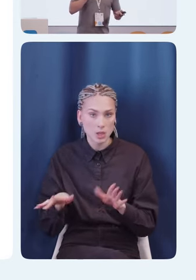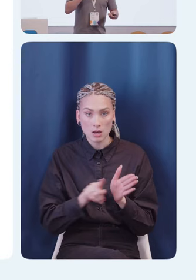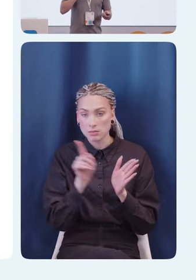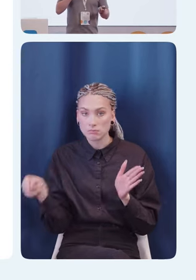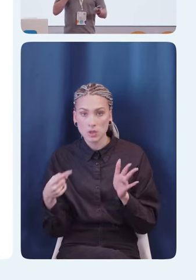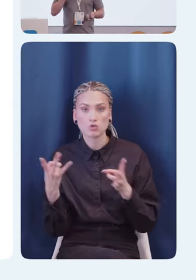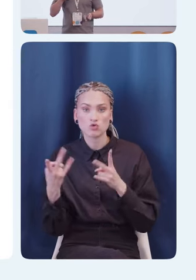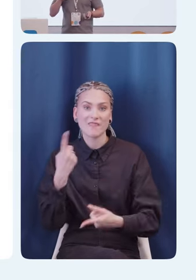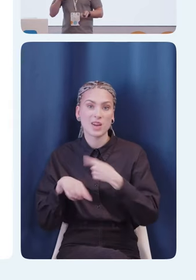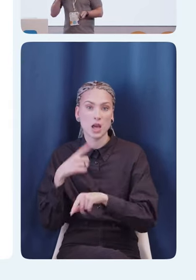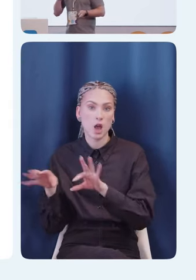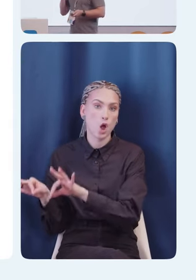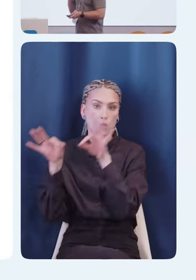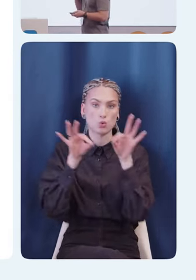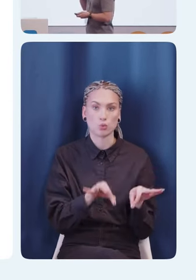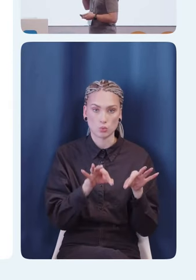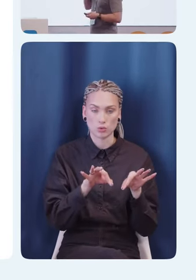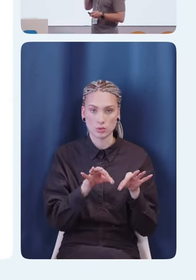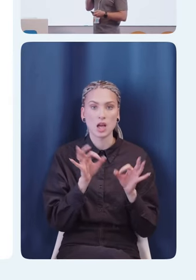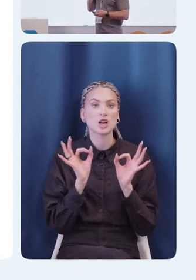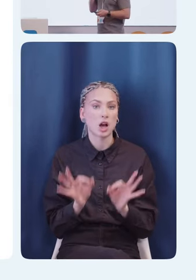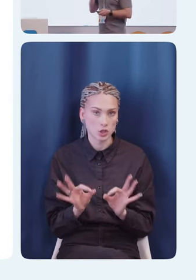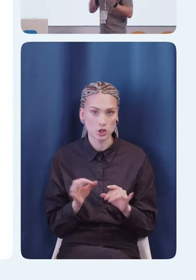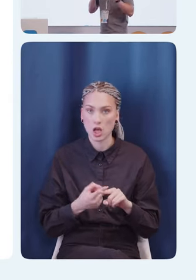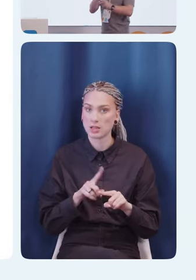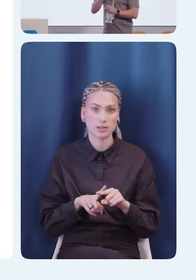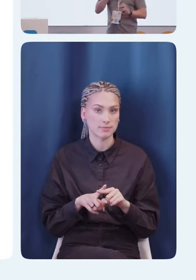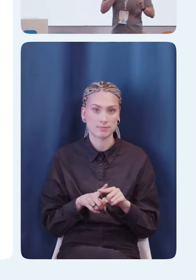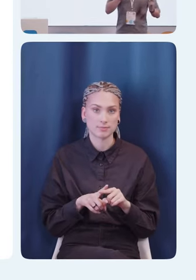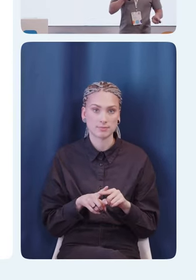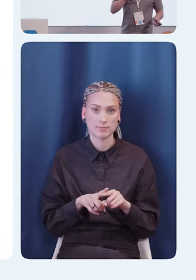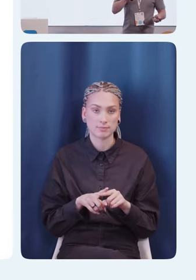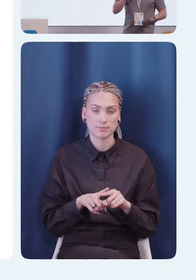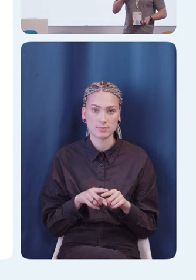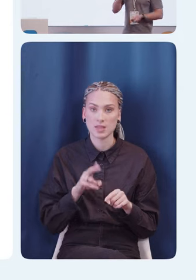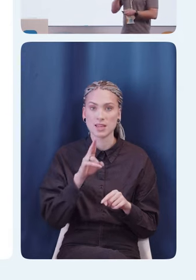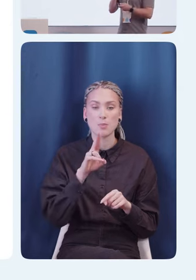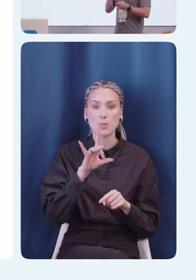и нужно вернуть его обратно. Вот. Конечно же, это ни разу не продакшн-код.